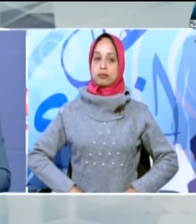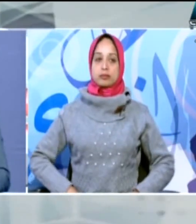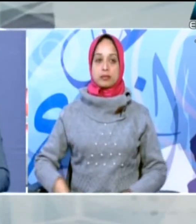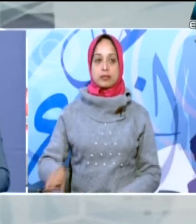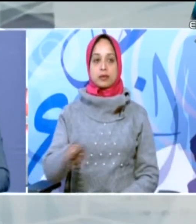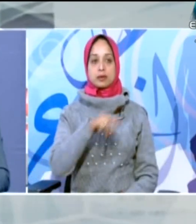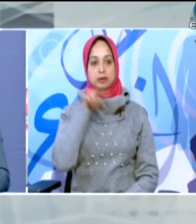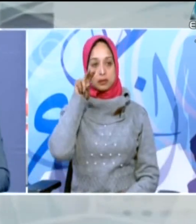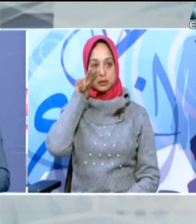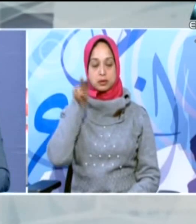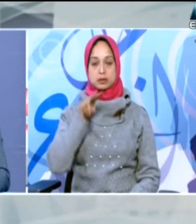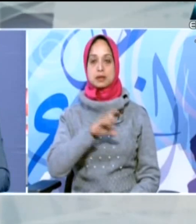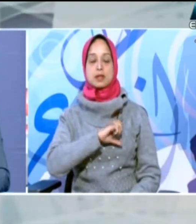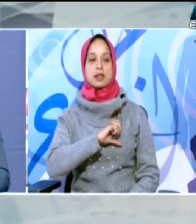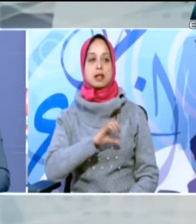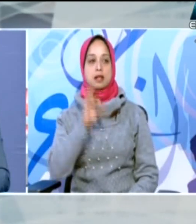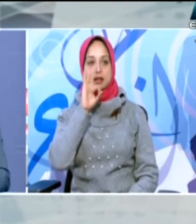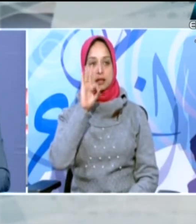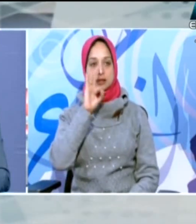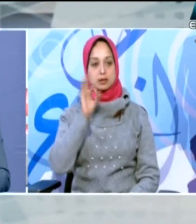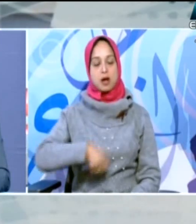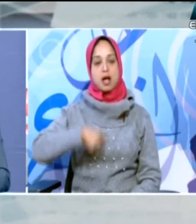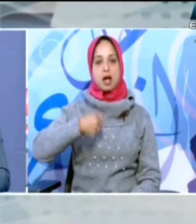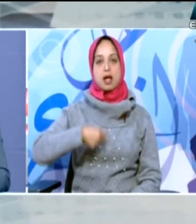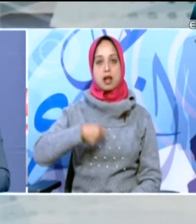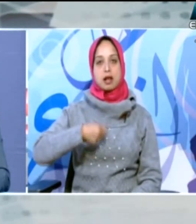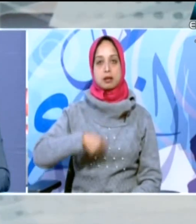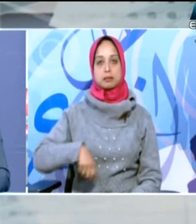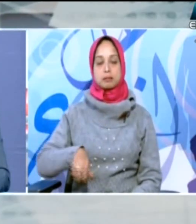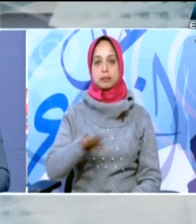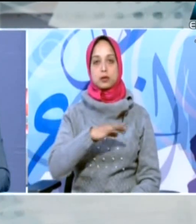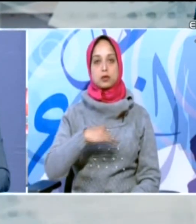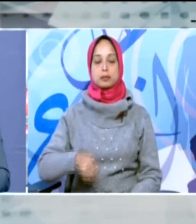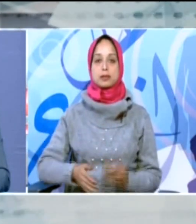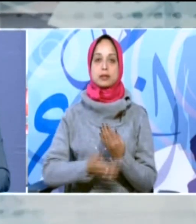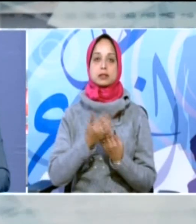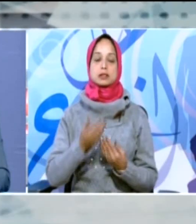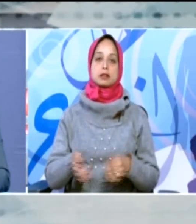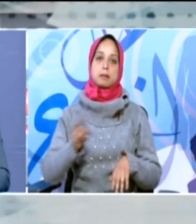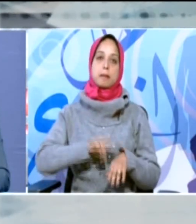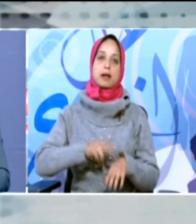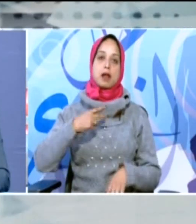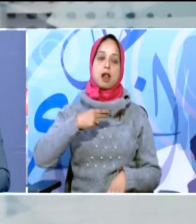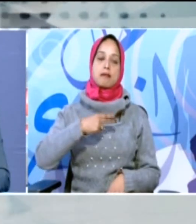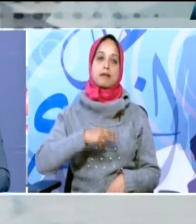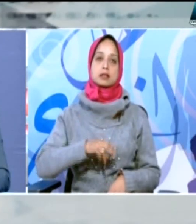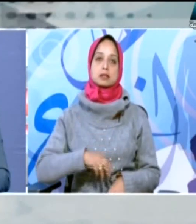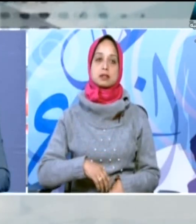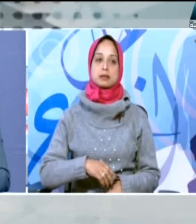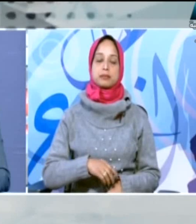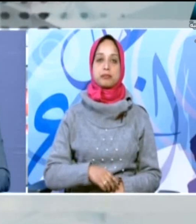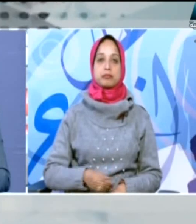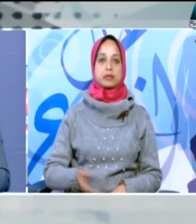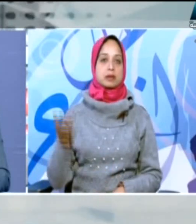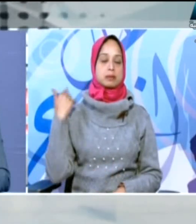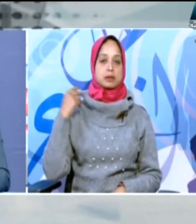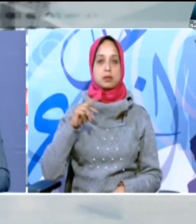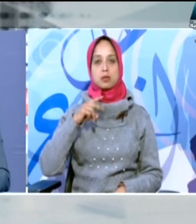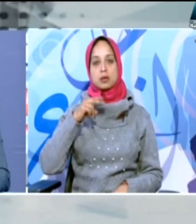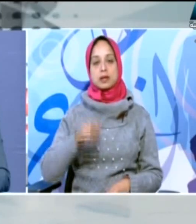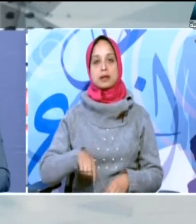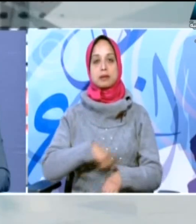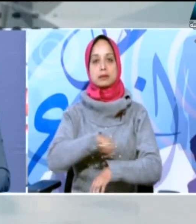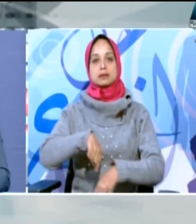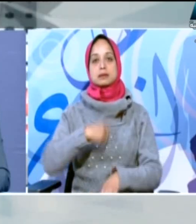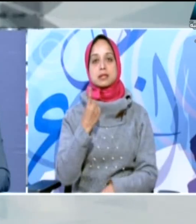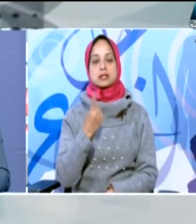اعزائي طلبه وطالبات الثانويه العامه، اهلا بكم من جديد بعد الفاصل. طبعا احنا قلنا على مدى ساعه كده ان شاء الله